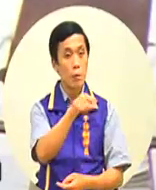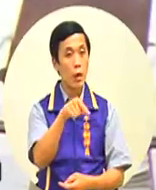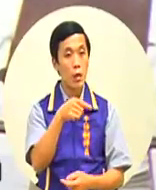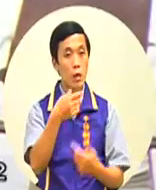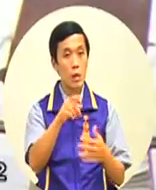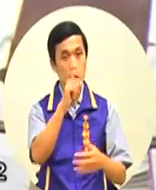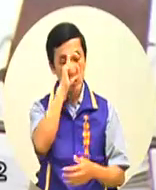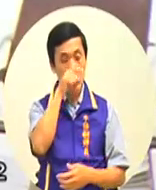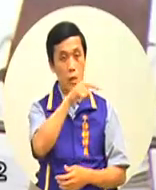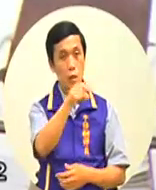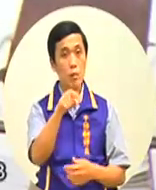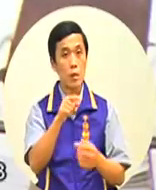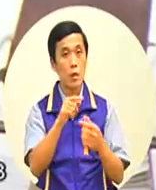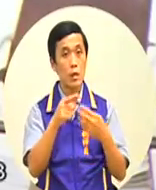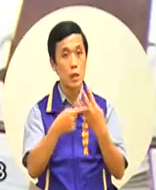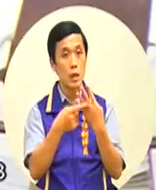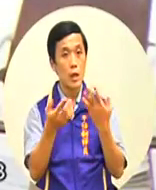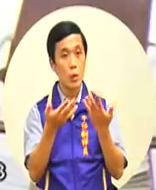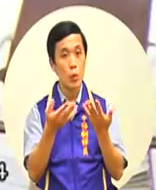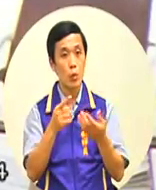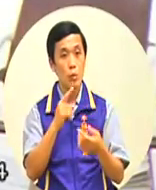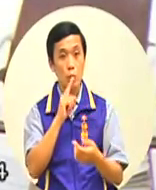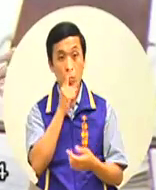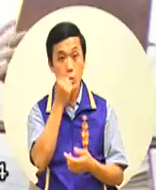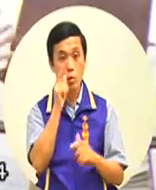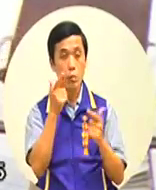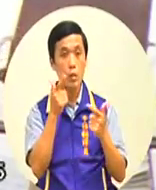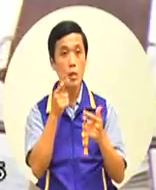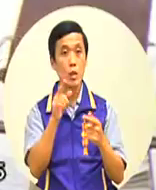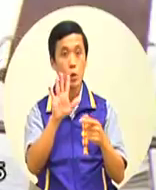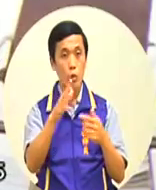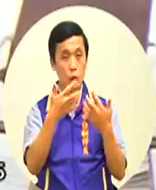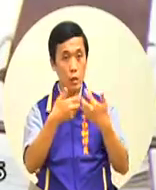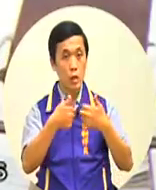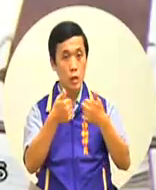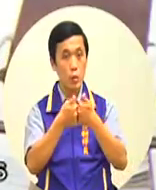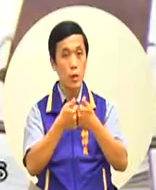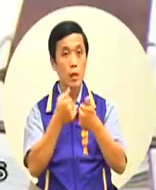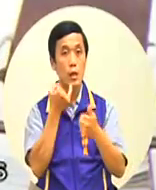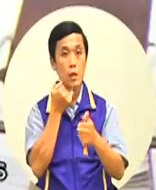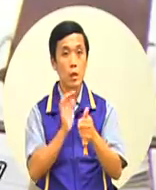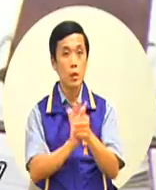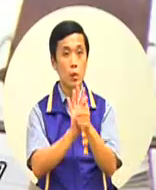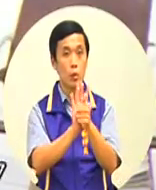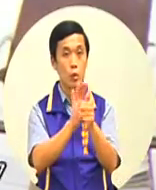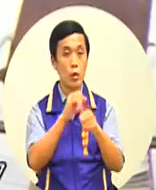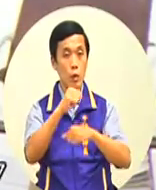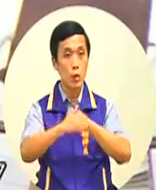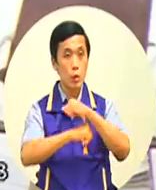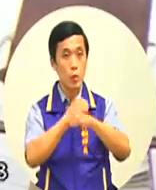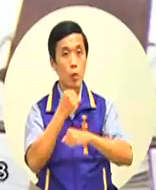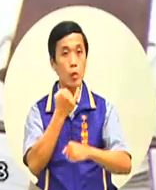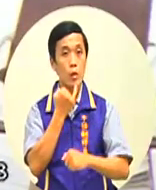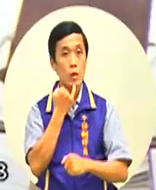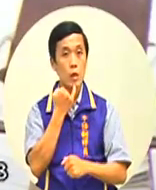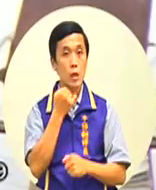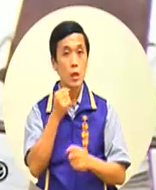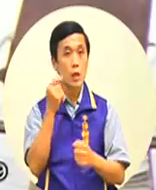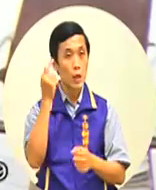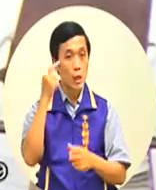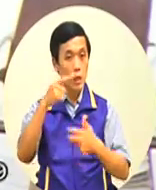过你们的业务有机会的话尽量去推动，我们就能够一粥一蔬食，尤